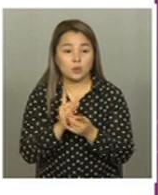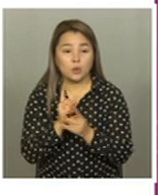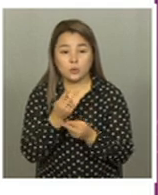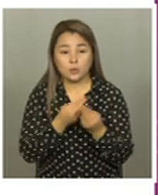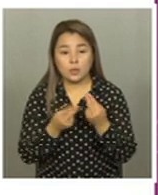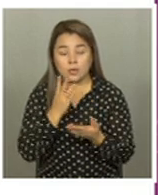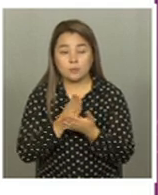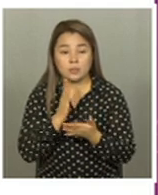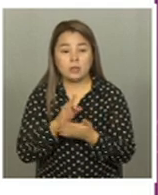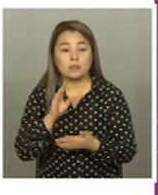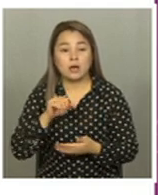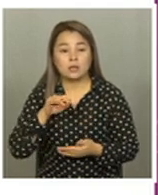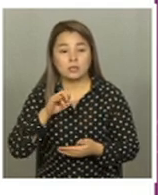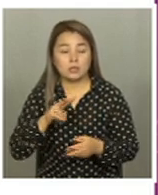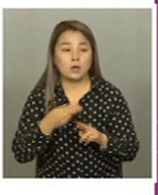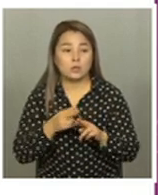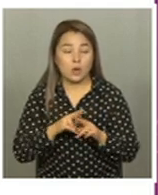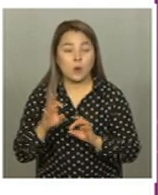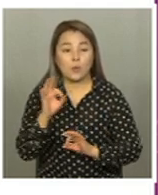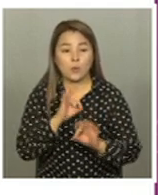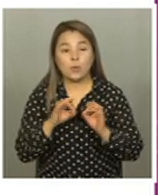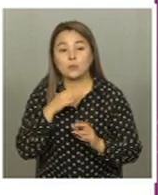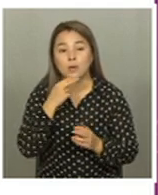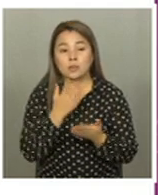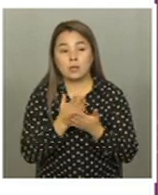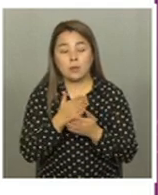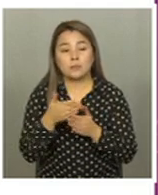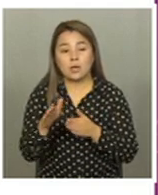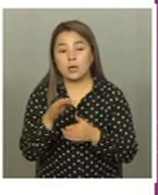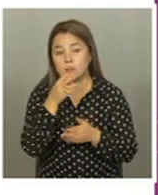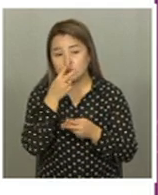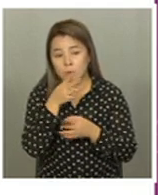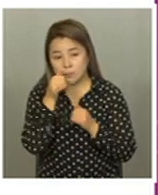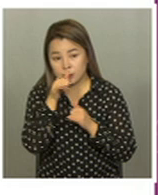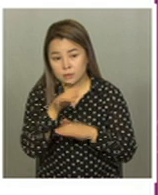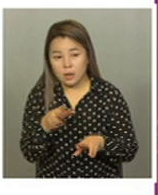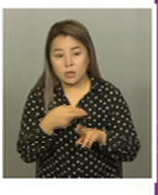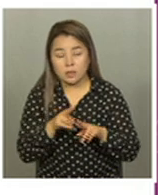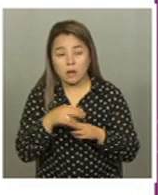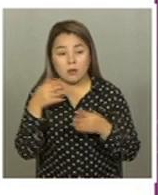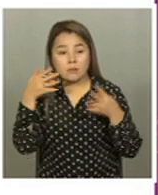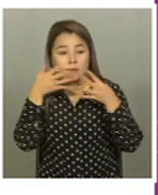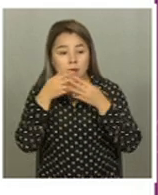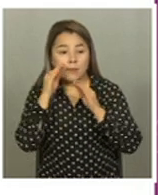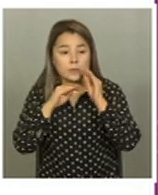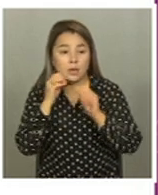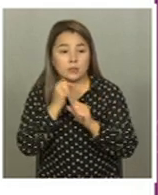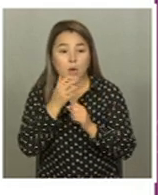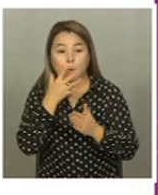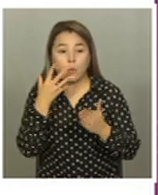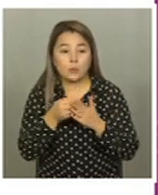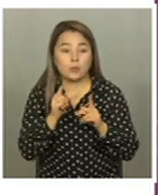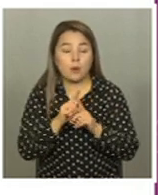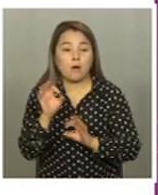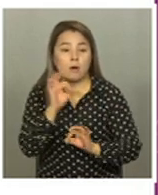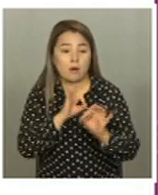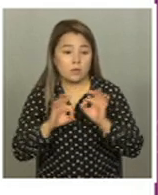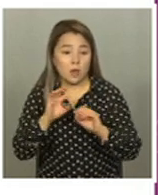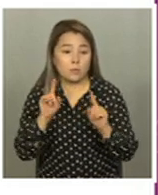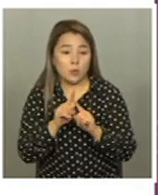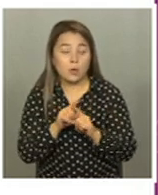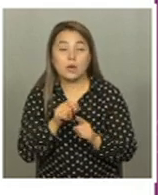Дальтон атомдарды бөлек күйде көре алмағандығына қарамастан, оларды елестету арқылы өзінің атомдық теориясын